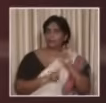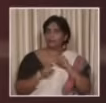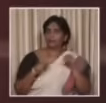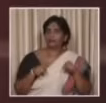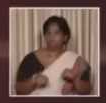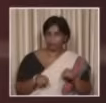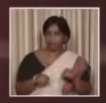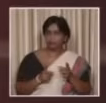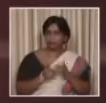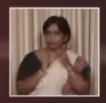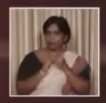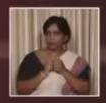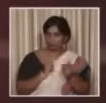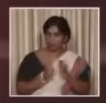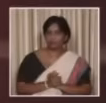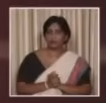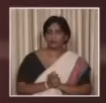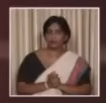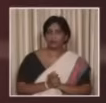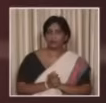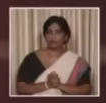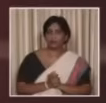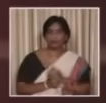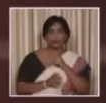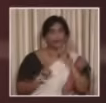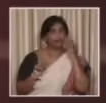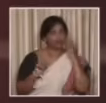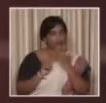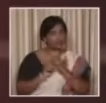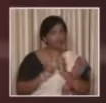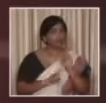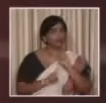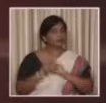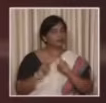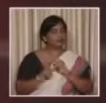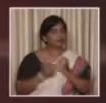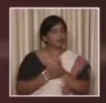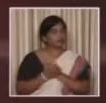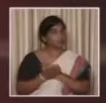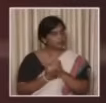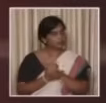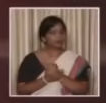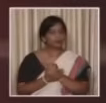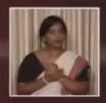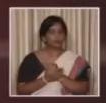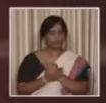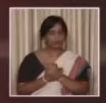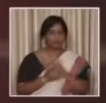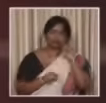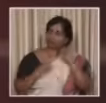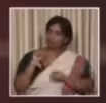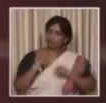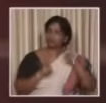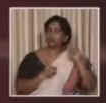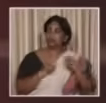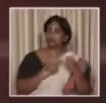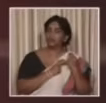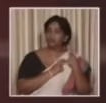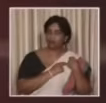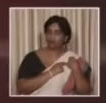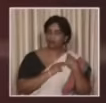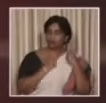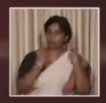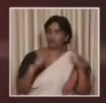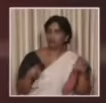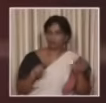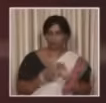පාර්ලිමේන්තුව අනුගමනය කරනවද කියලා. ඒ සම්බන්ධව මේ පාර්ලිමේන්තුවේ සියලු දෙනා අඩු වැඩි වශයෙන් වගකීම බාර ගන්නට